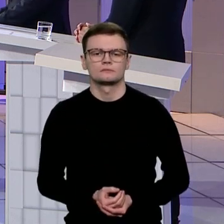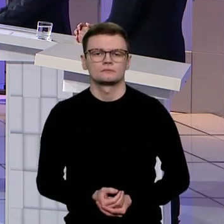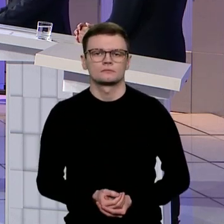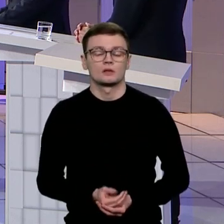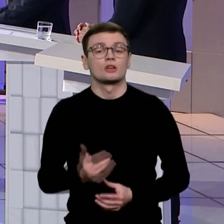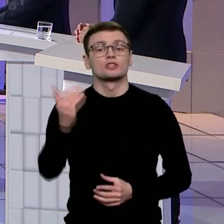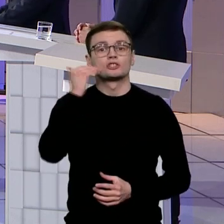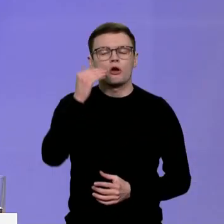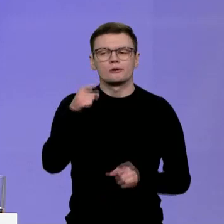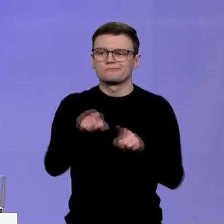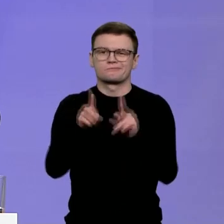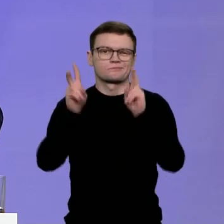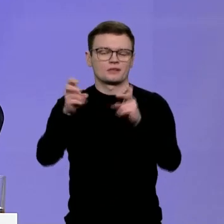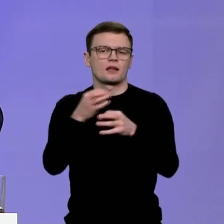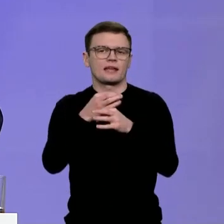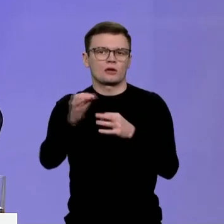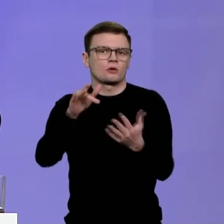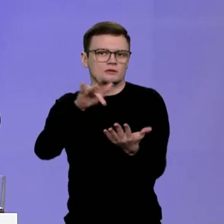regiono centras ir